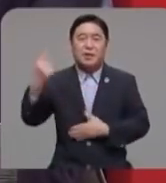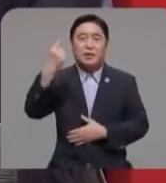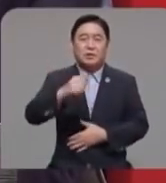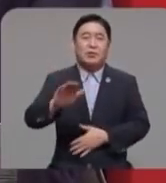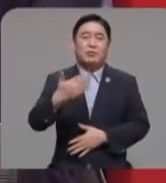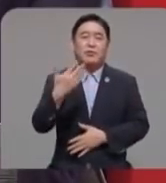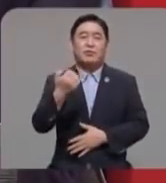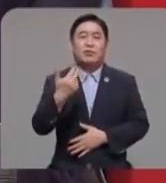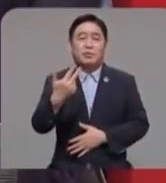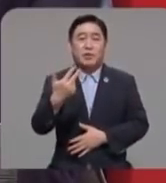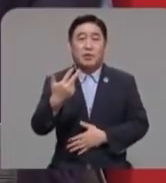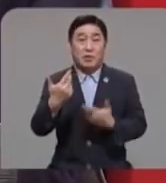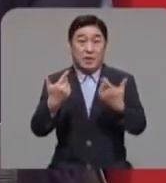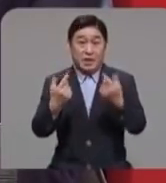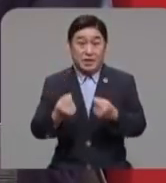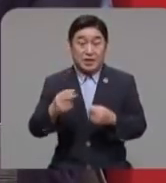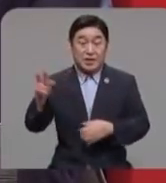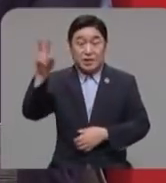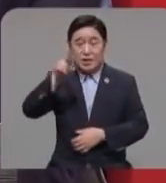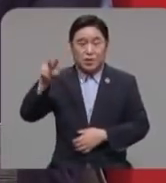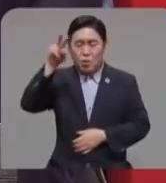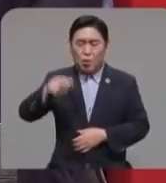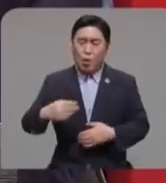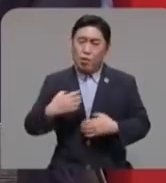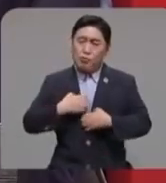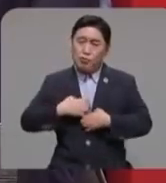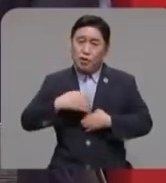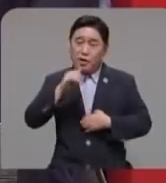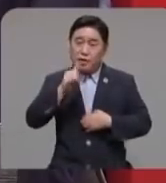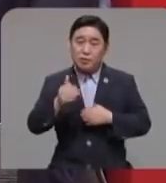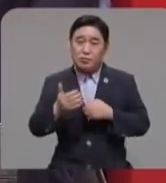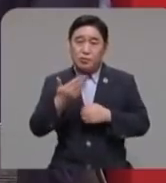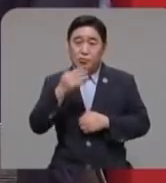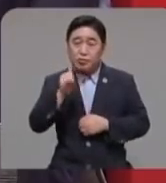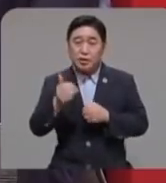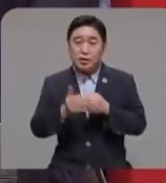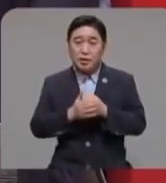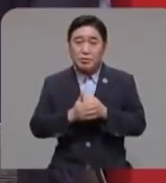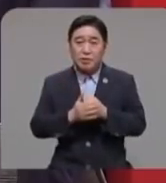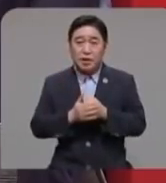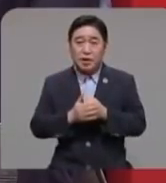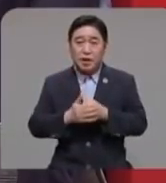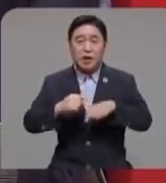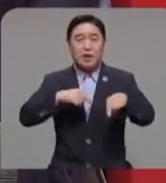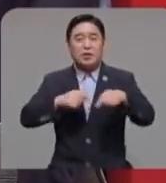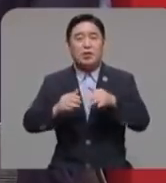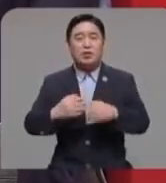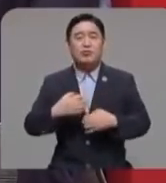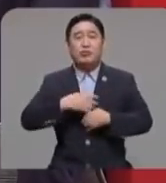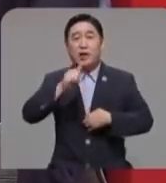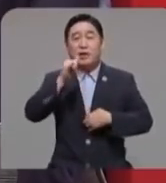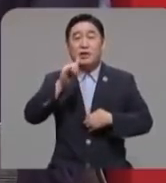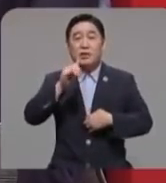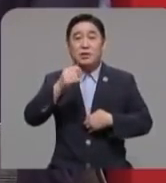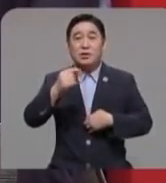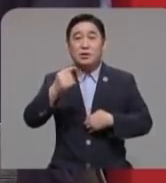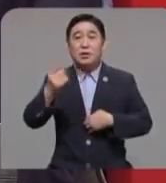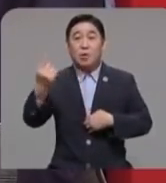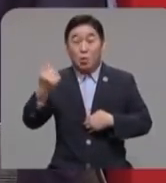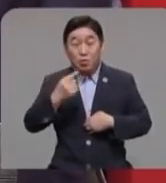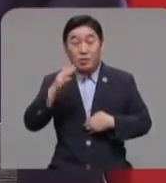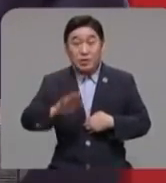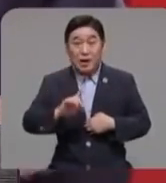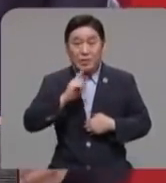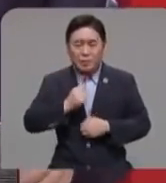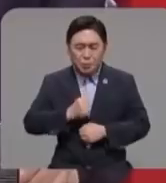1997년 외환위기 같은 게 올 수 있기 때문에 예. 이거는 이제 정치인이 함부로 위기가 온다라는 이야기를 그건 굉장히